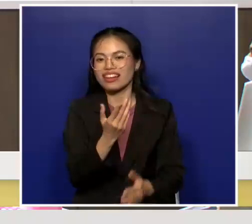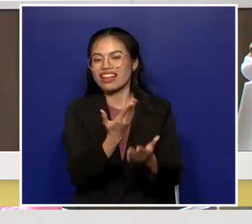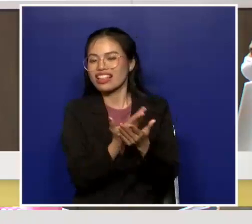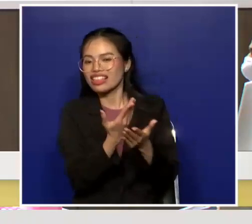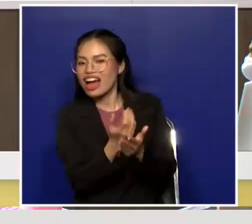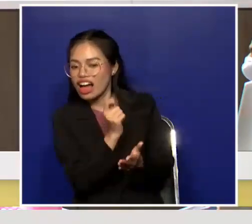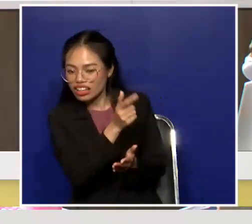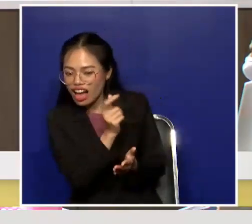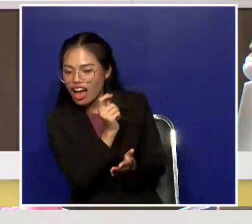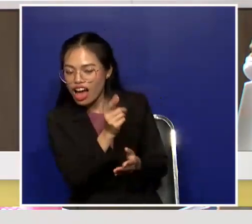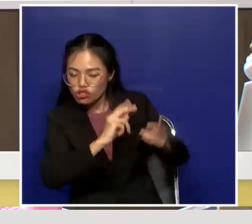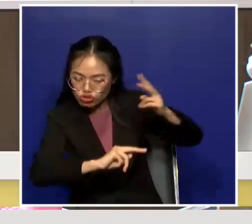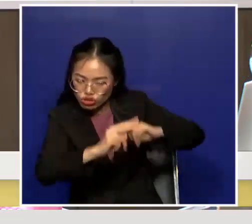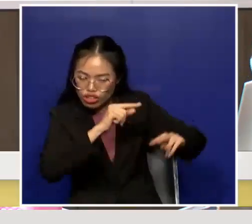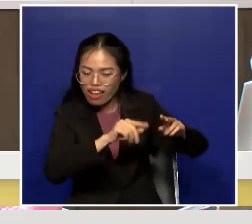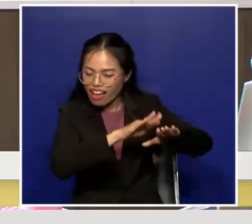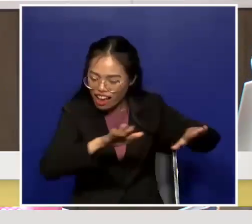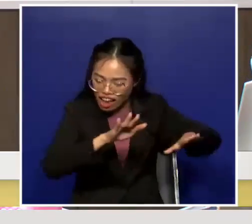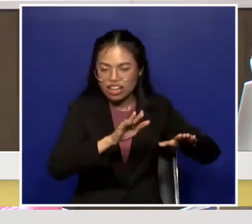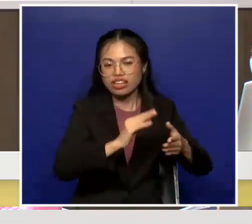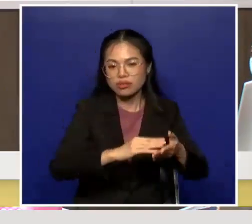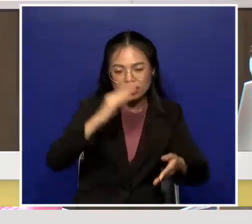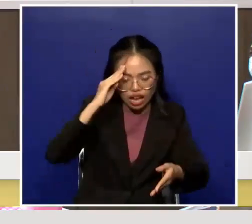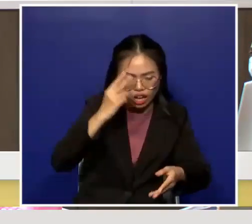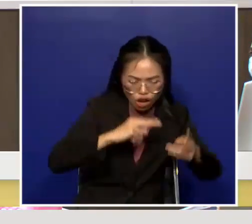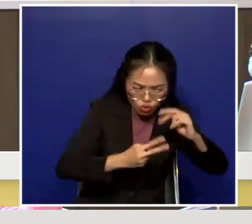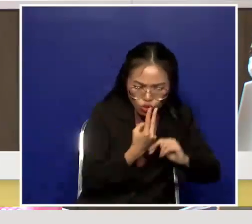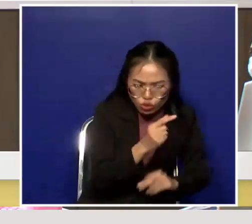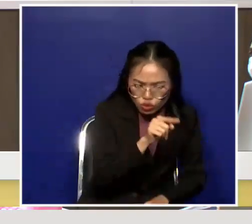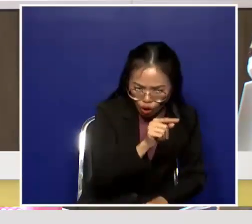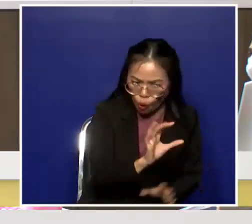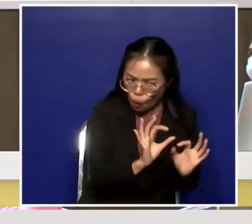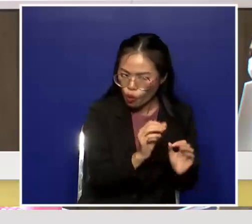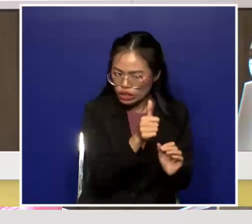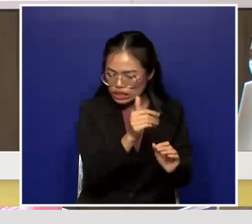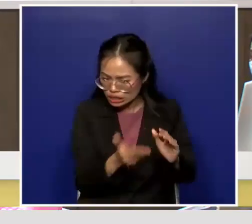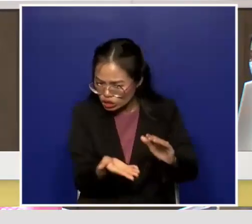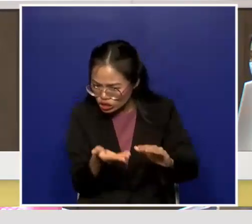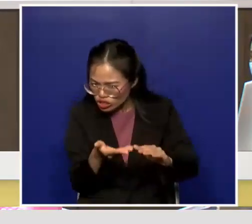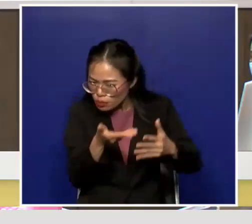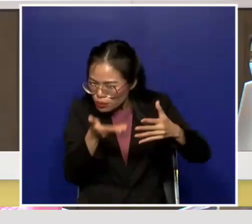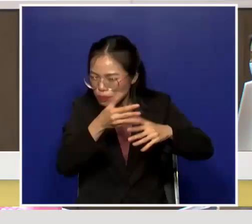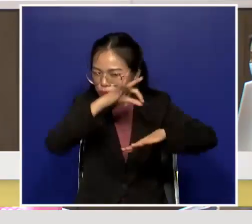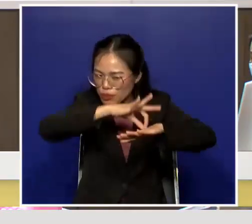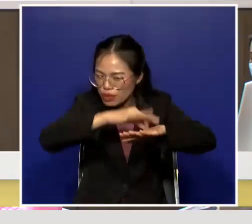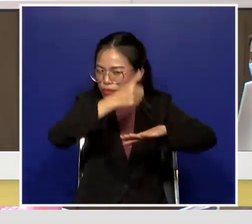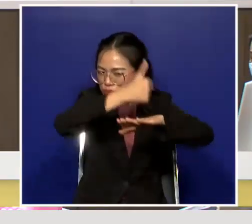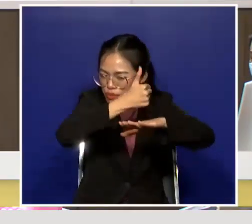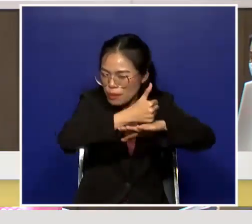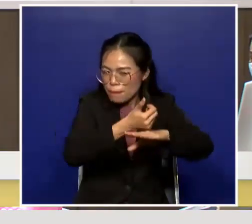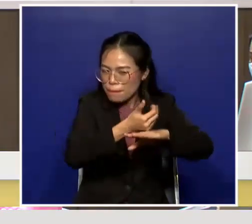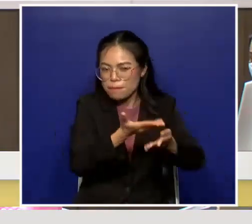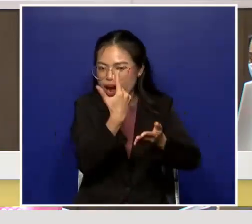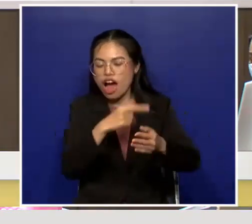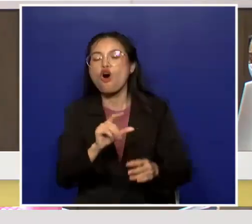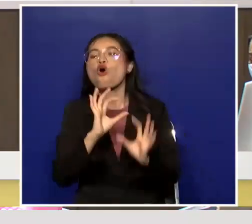แต่เป็นตั้งแต่ยศในร้อยในพันใครดูท่าทางหน่วยก้านดีคนนี้เป็นใหญ่แน่เลี้ยงหมดให้เงินเดือนทุกเดือน